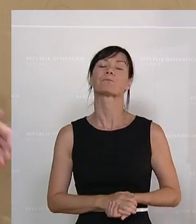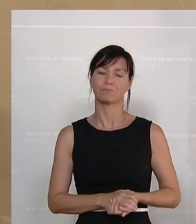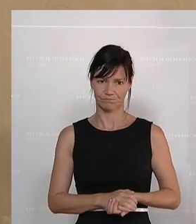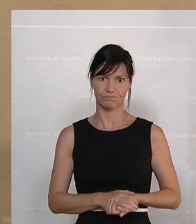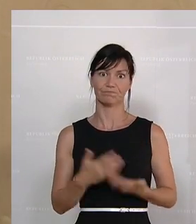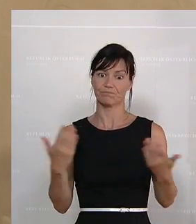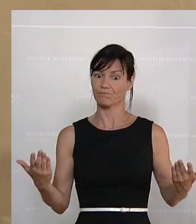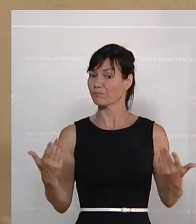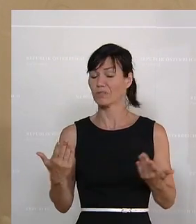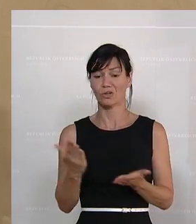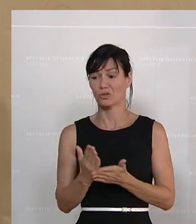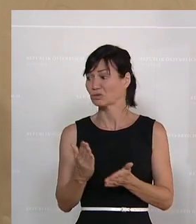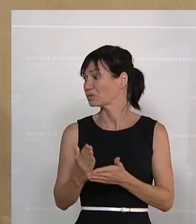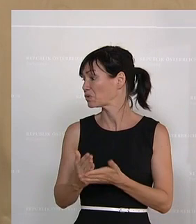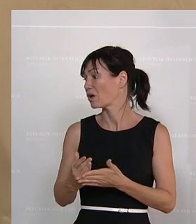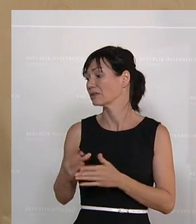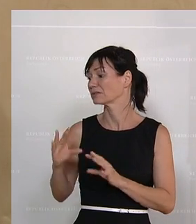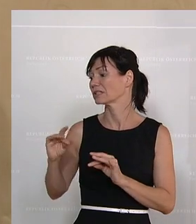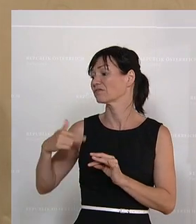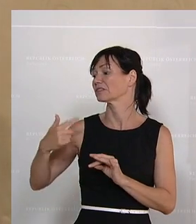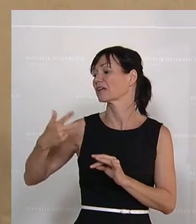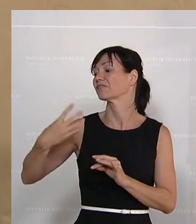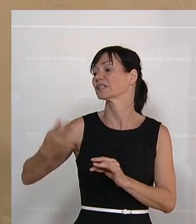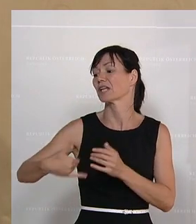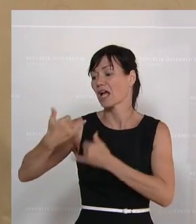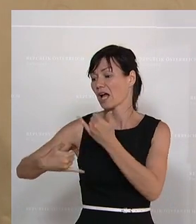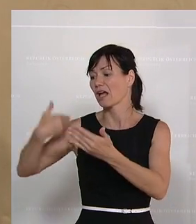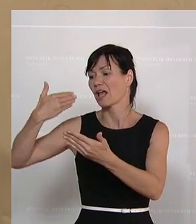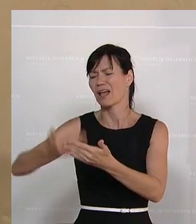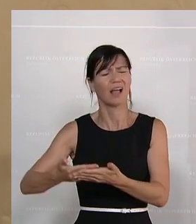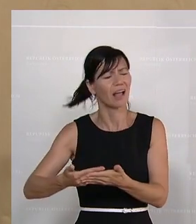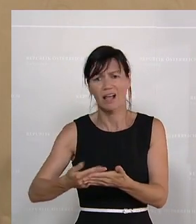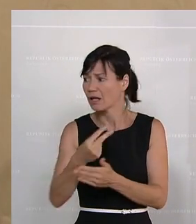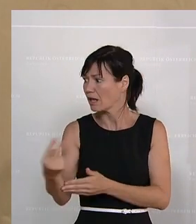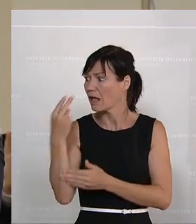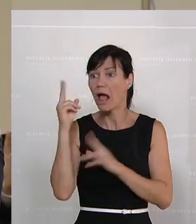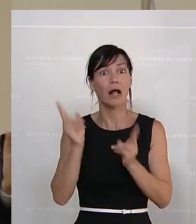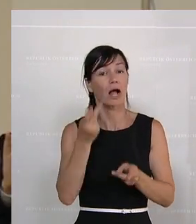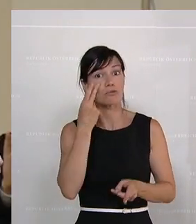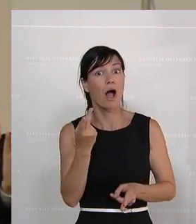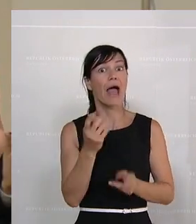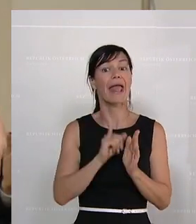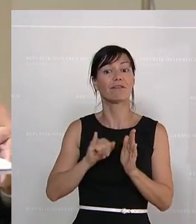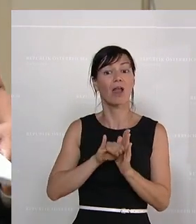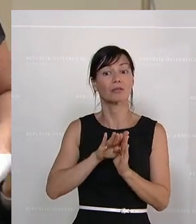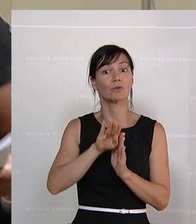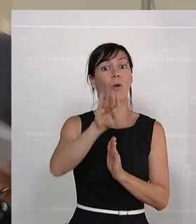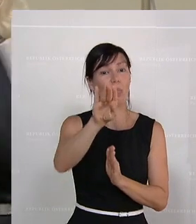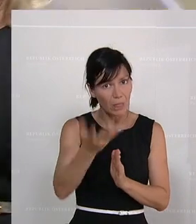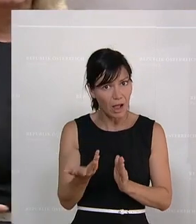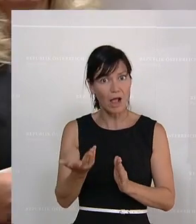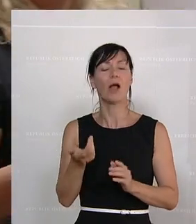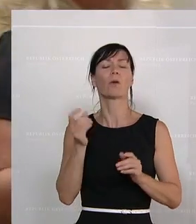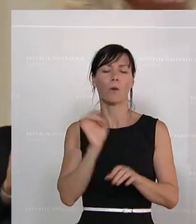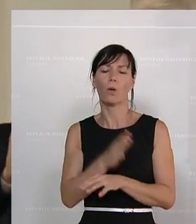ein vollkommen unwürdiges schauspiel die inflation steigt die löhne steigen glücklicherweise mit und daher finanzministers nicht nur der